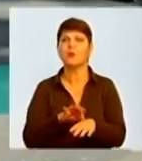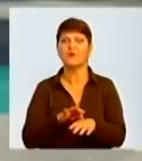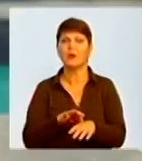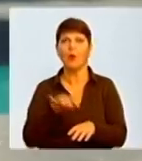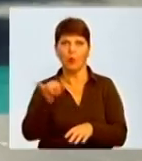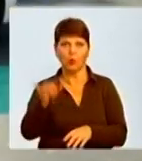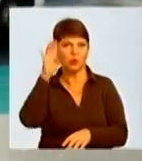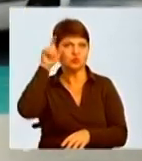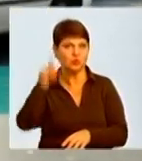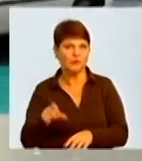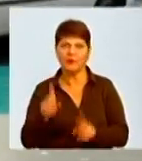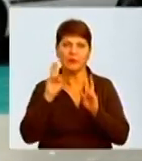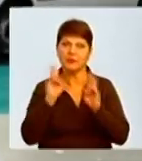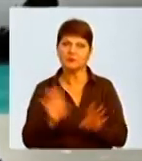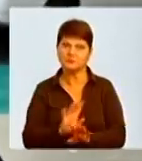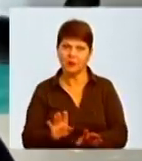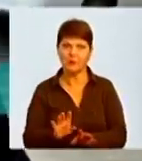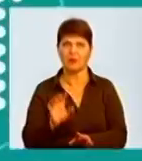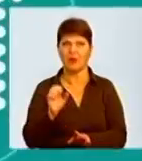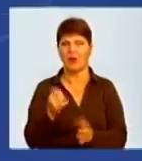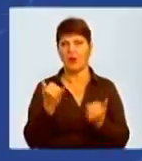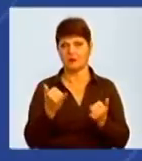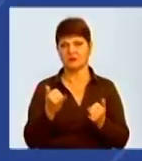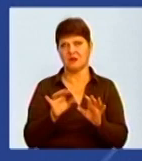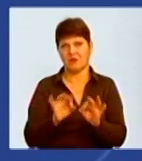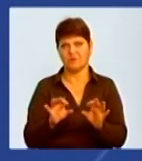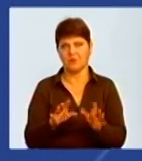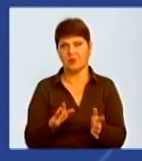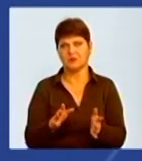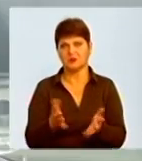не знав. Зараз прийду, прогуглю інформацію.